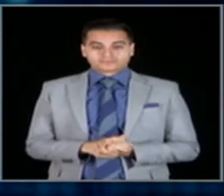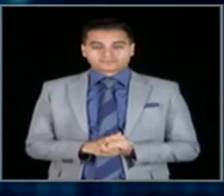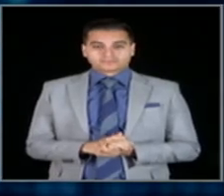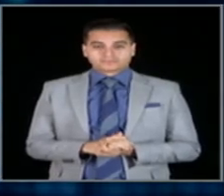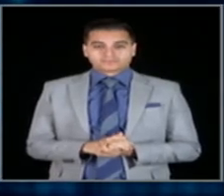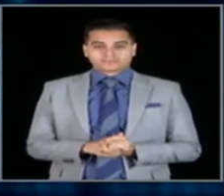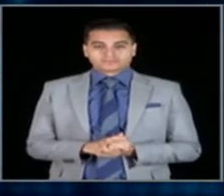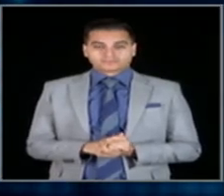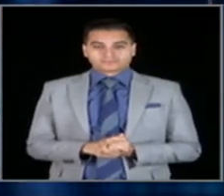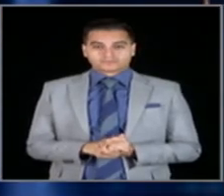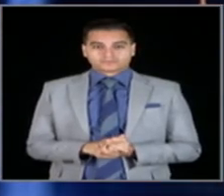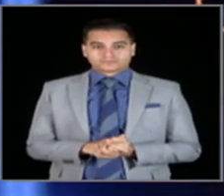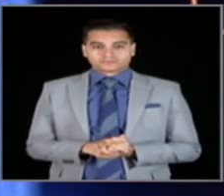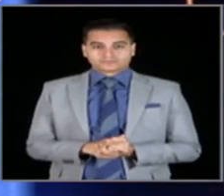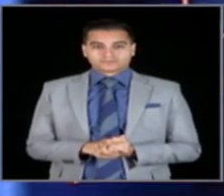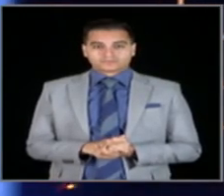تحت الضغط.